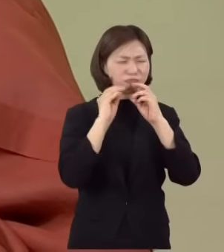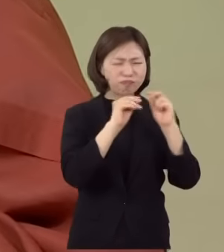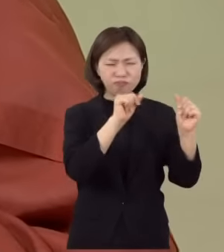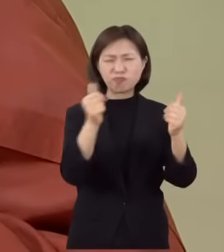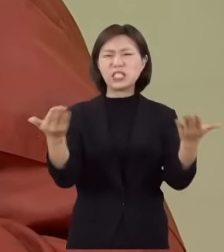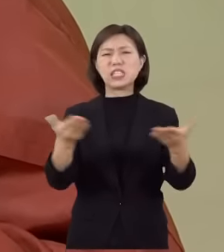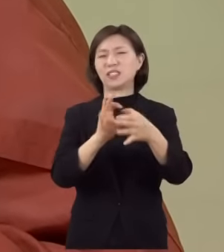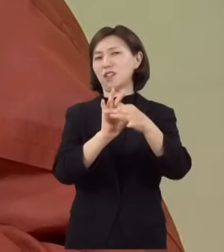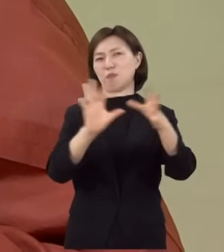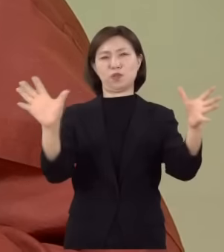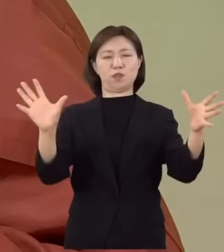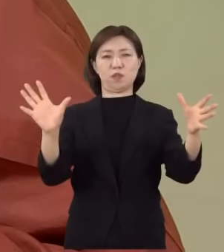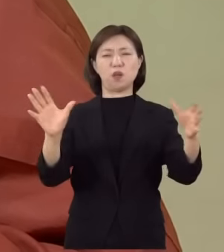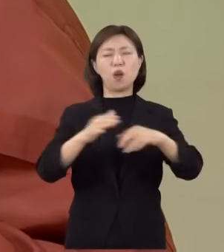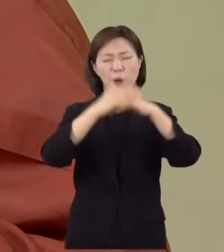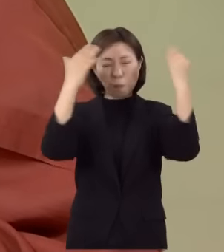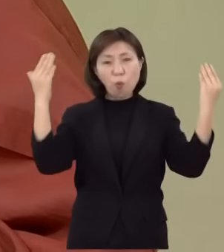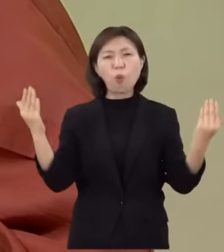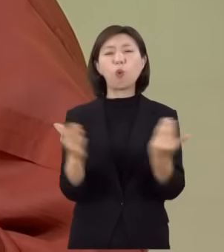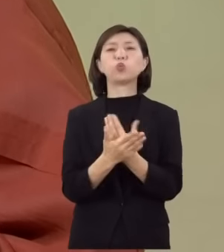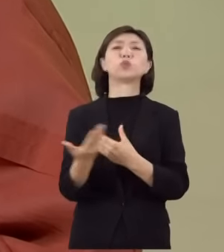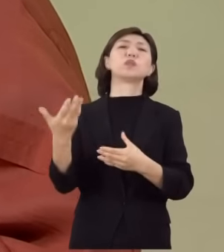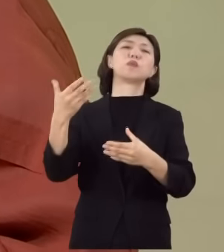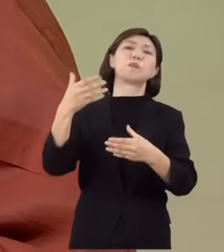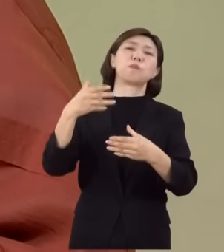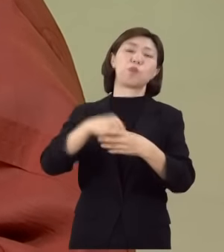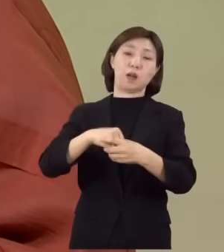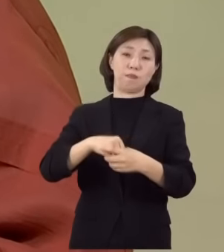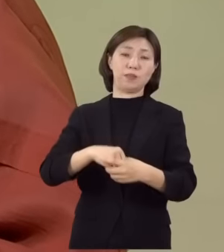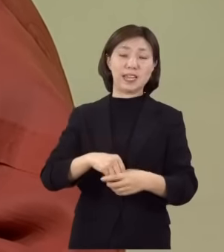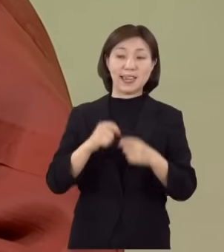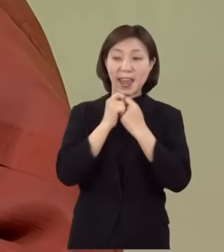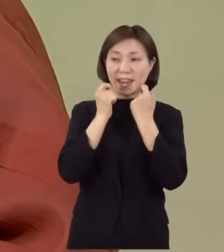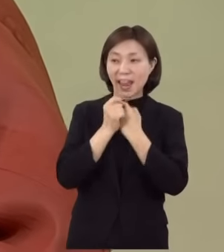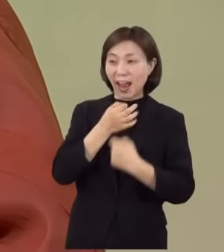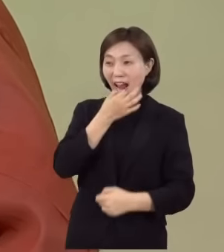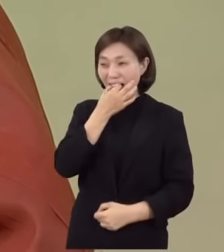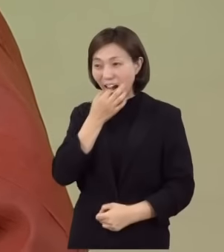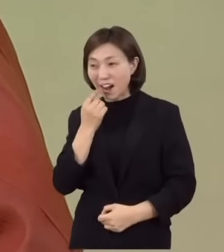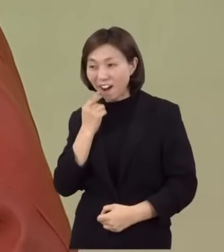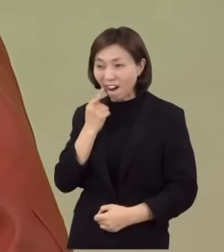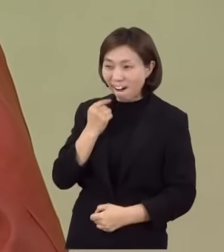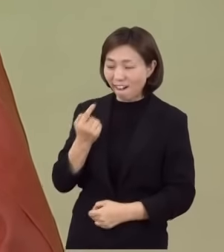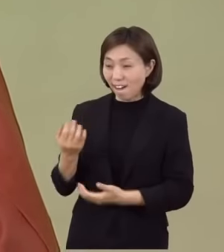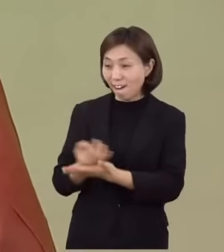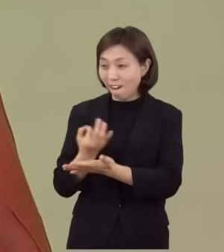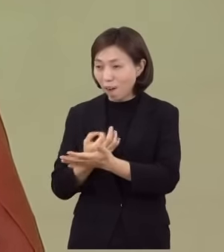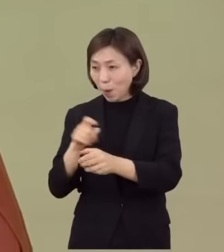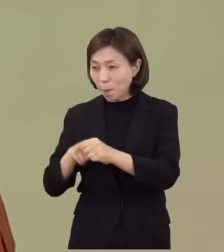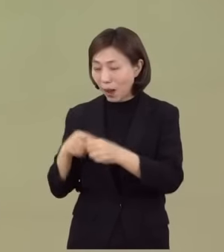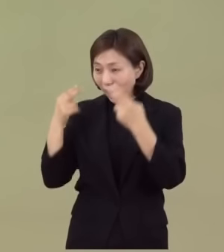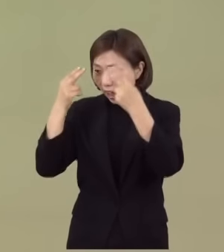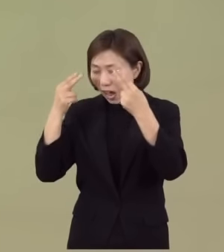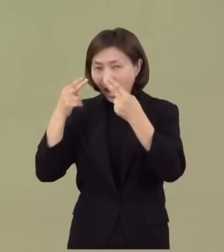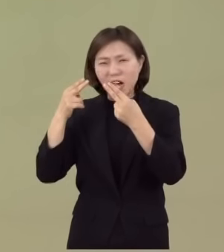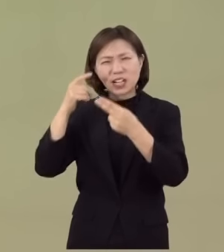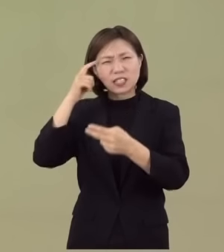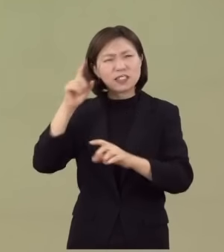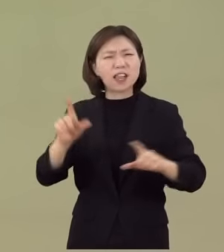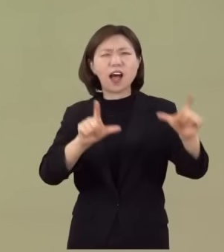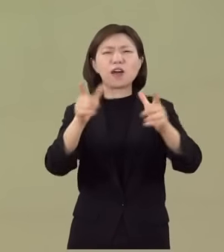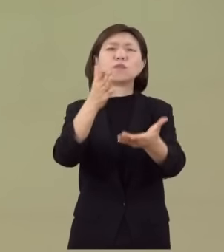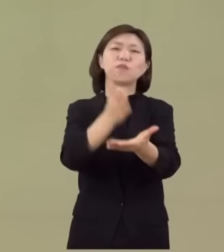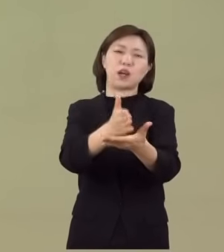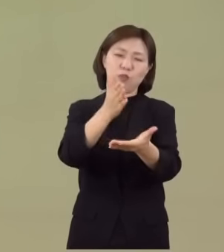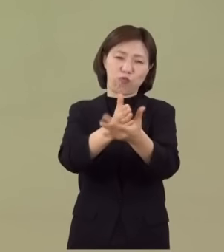어떤 직종에 있는 분이건 자기 자신의 이익만을 위해서 살아가지 말고 중생을